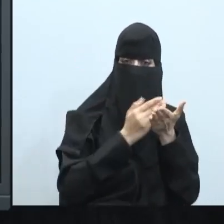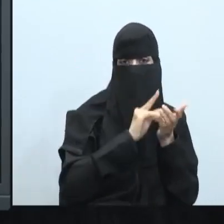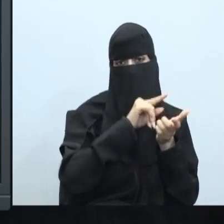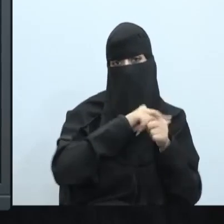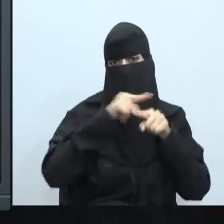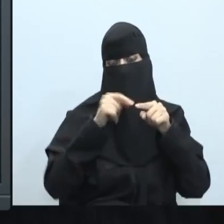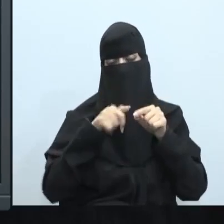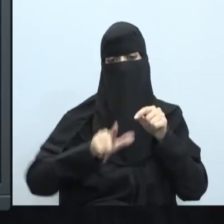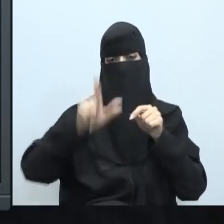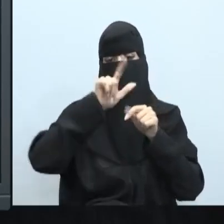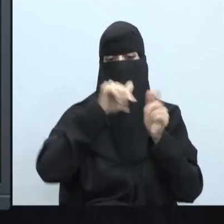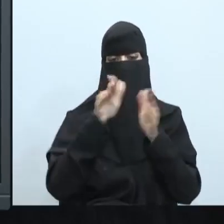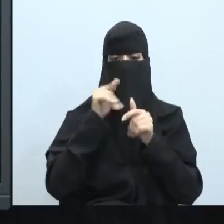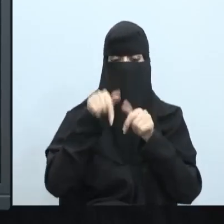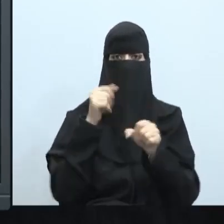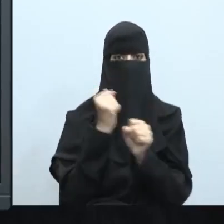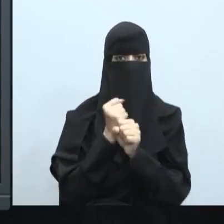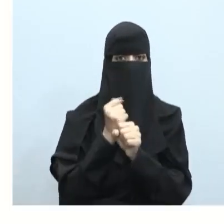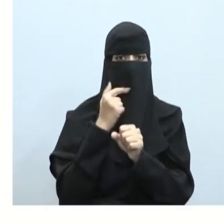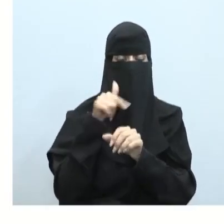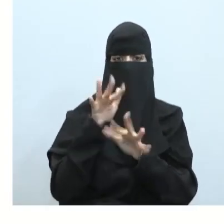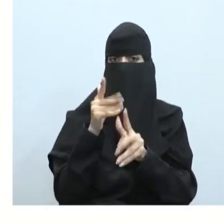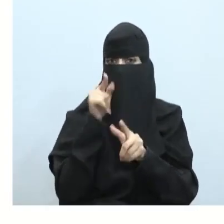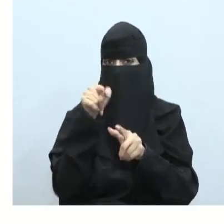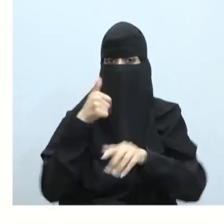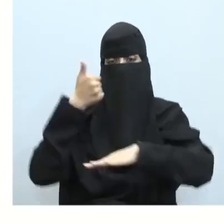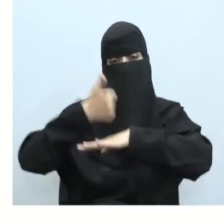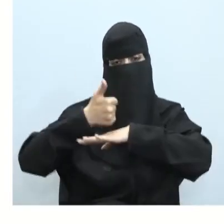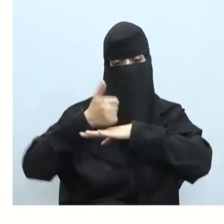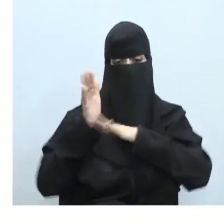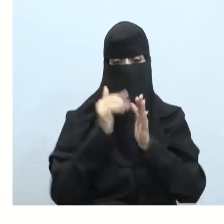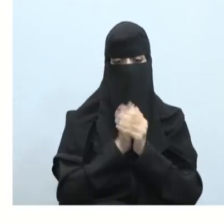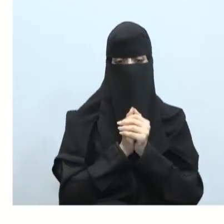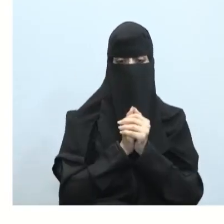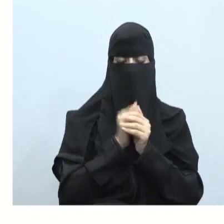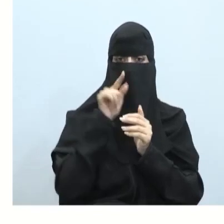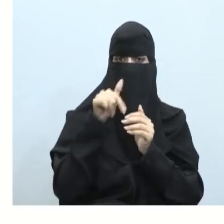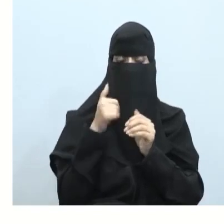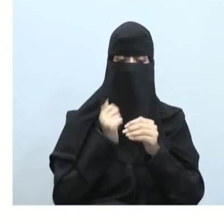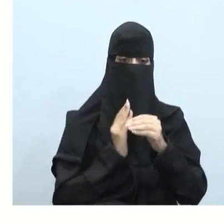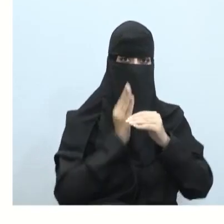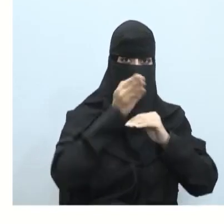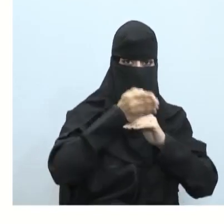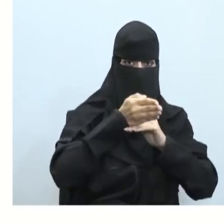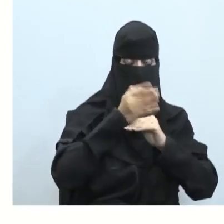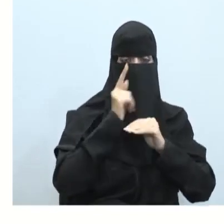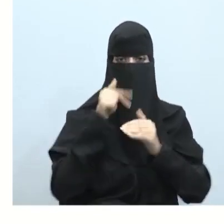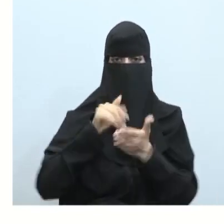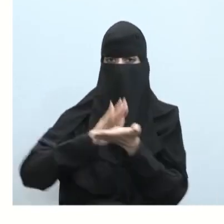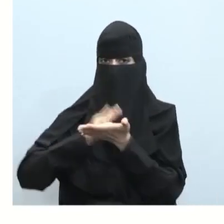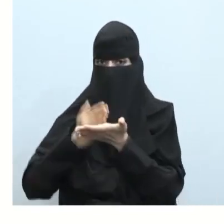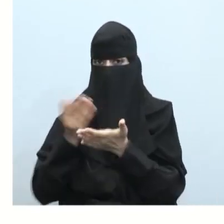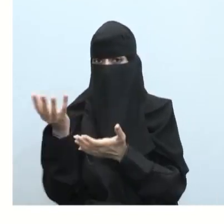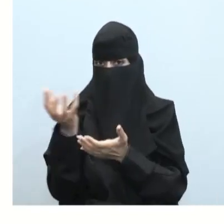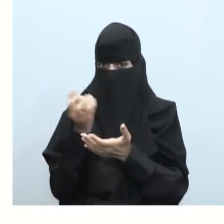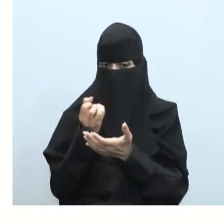لغه العالم هذا من حيث الوظيفه الرئيسه من حيث المدخلات المترجم ياخذ البرنامج